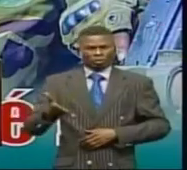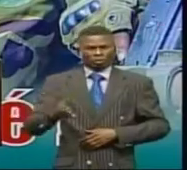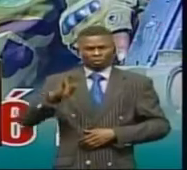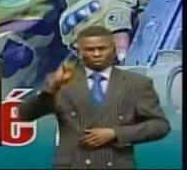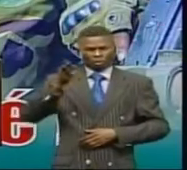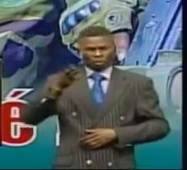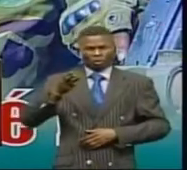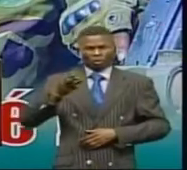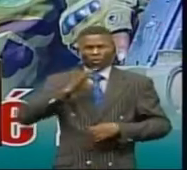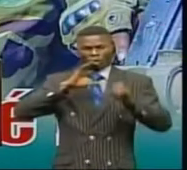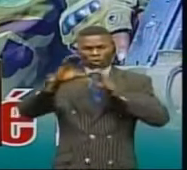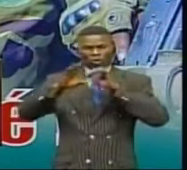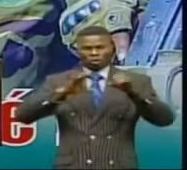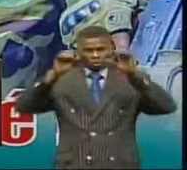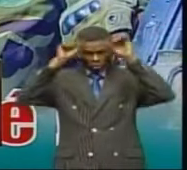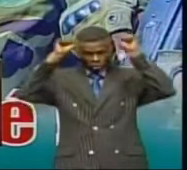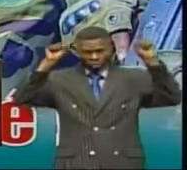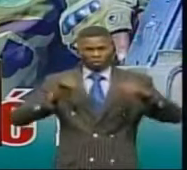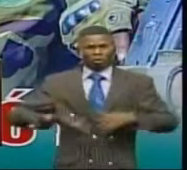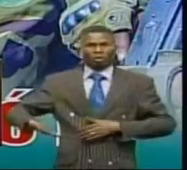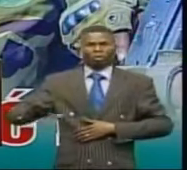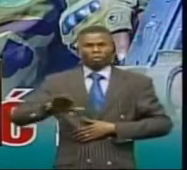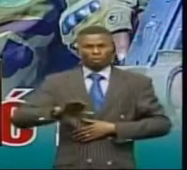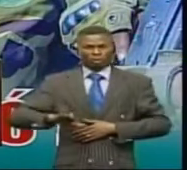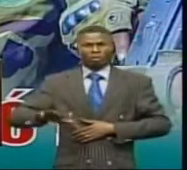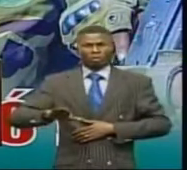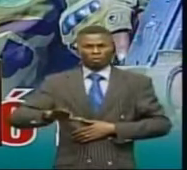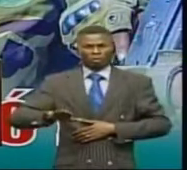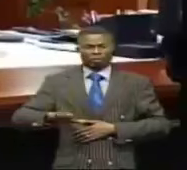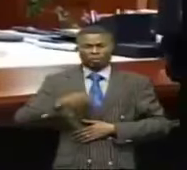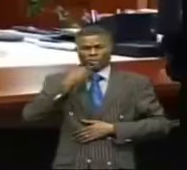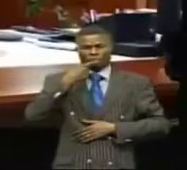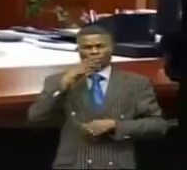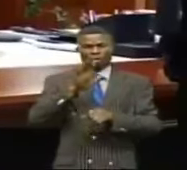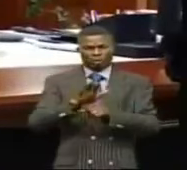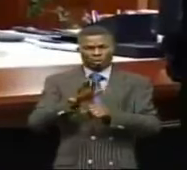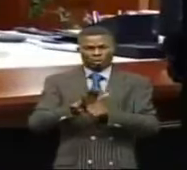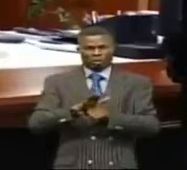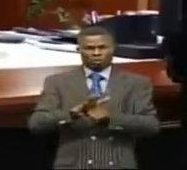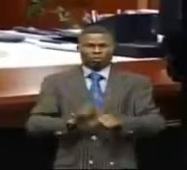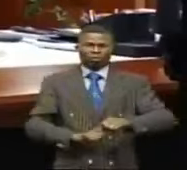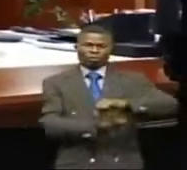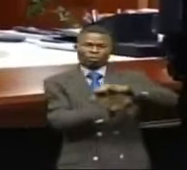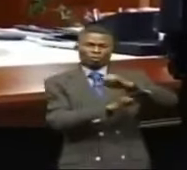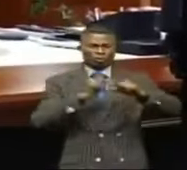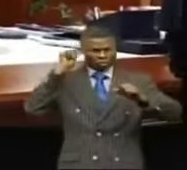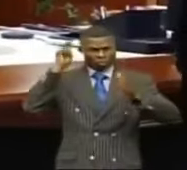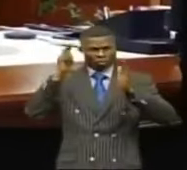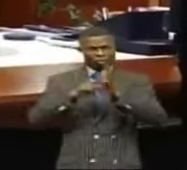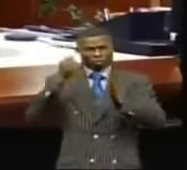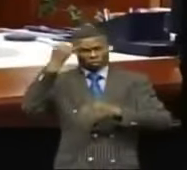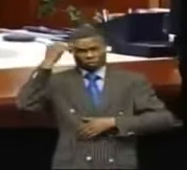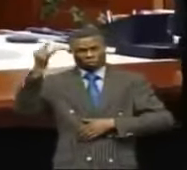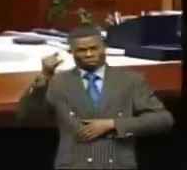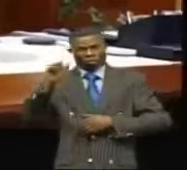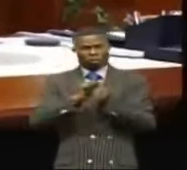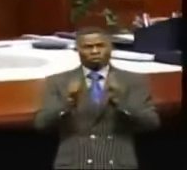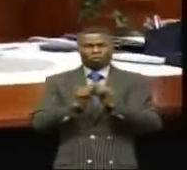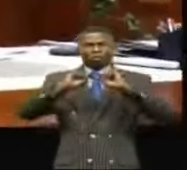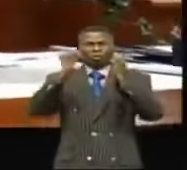point de la communication du président de la République a porté sur l'accompagnement du gouvernement aux initiatives du secteur privé